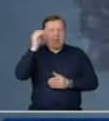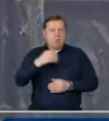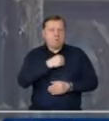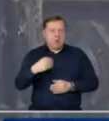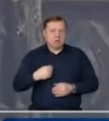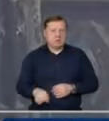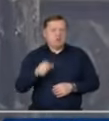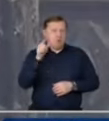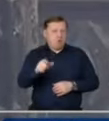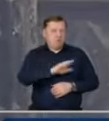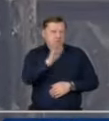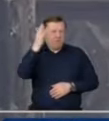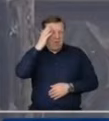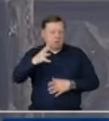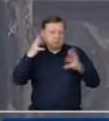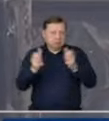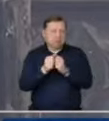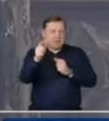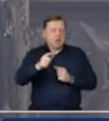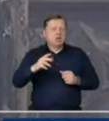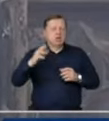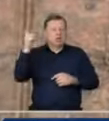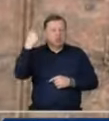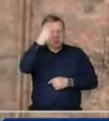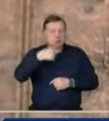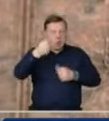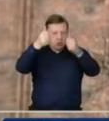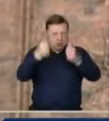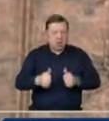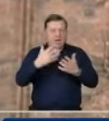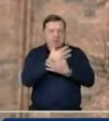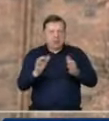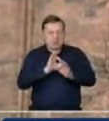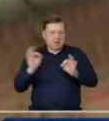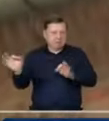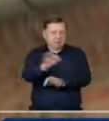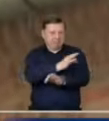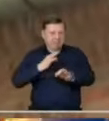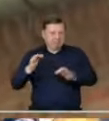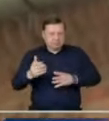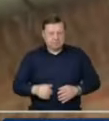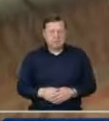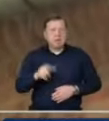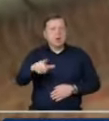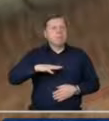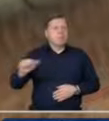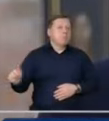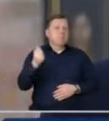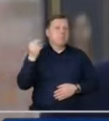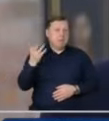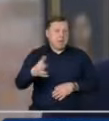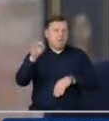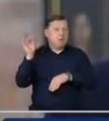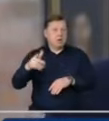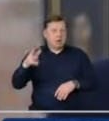ruszył ziemię. To wiedzą chyba wszyscy. Mikołaja Kopernika warto jednak wspominać nie tylko jako twórcę teorii heliocentrycznej. Bo był po pierwsze